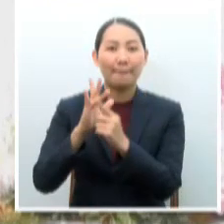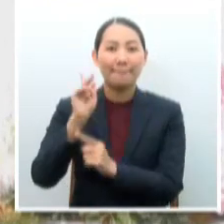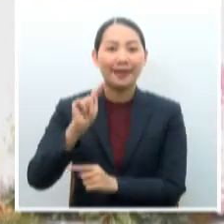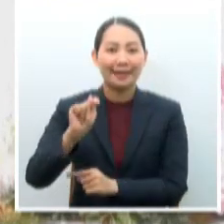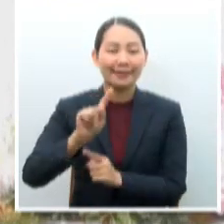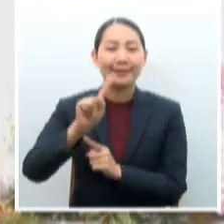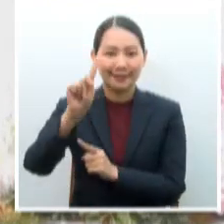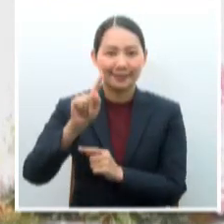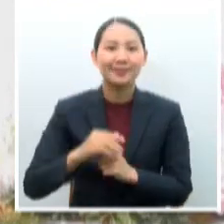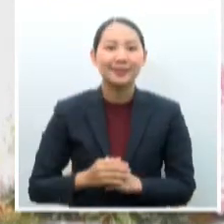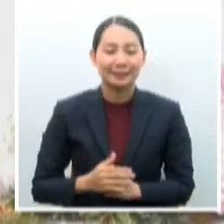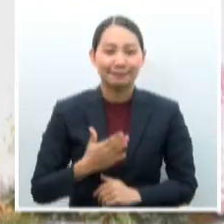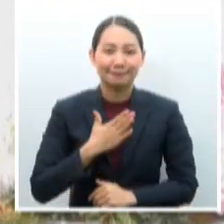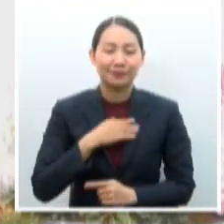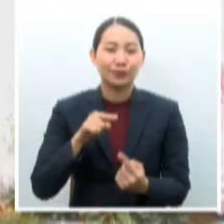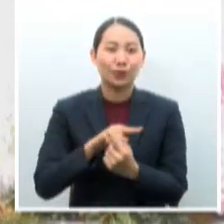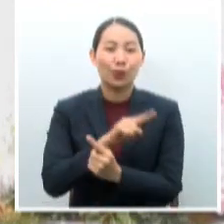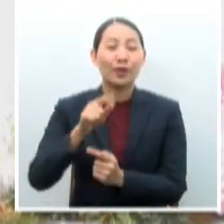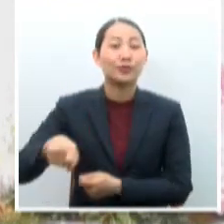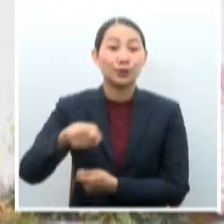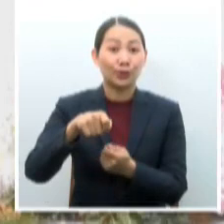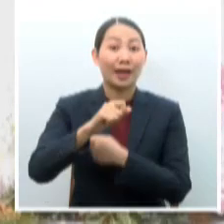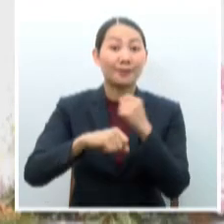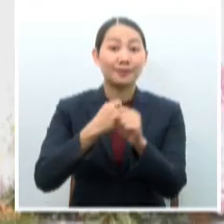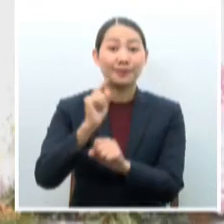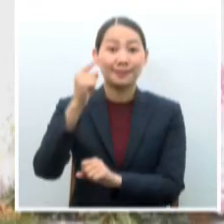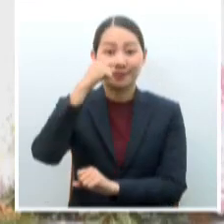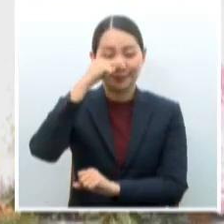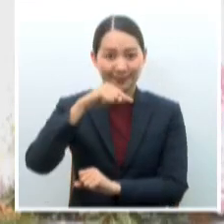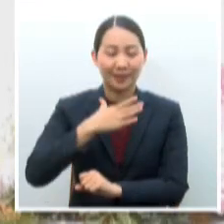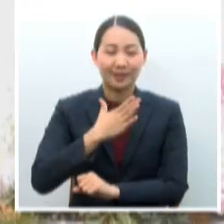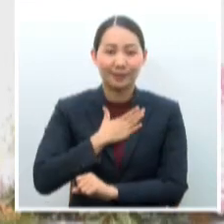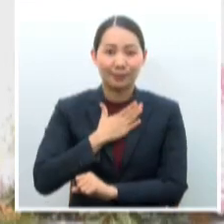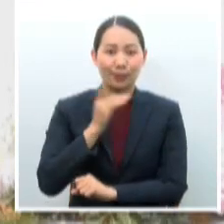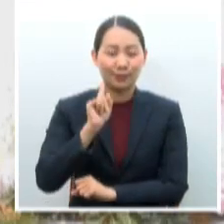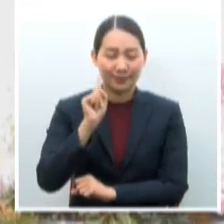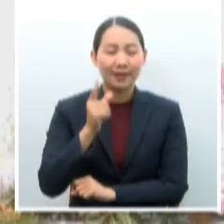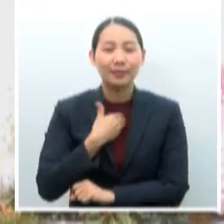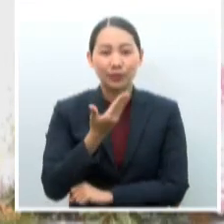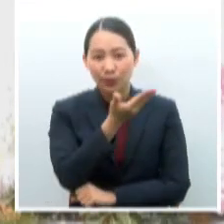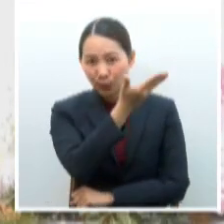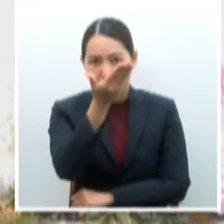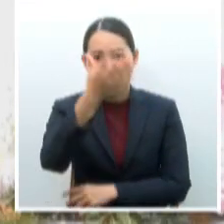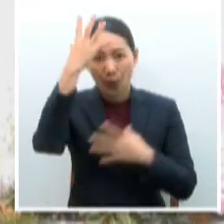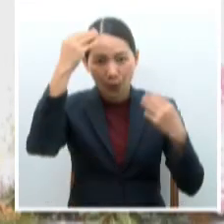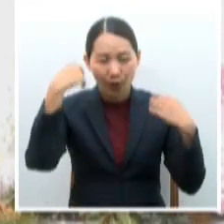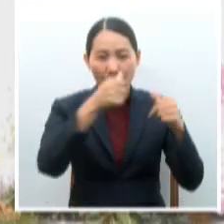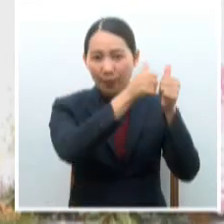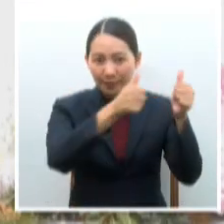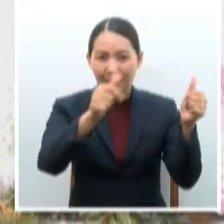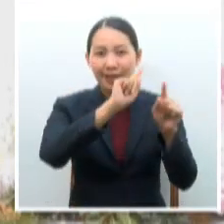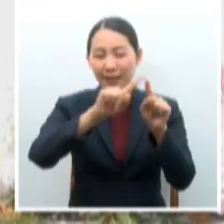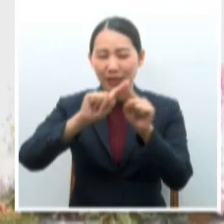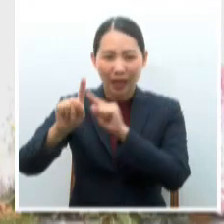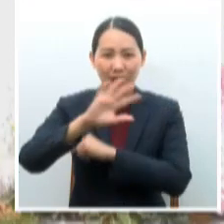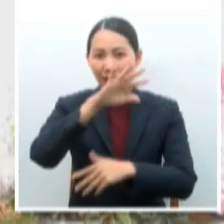าสวันปีใหม่ไทยสงกรานต์ของพวกเรานะครับผมก็ขออ้างอิงเอาสิ่งศักดิ์สิทธิ์ในสากลโลกและสิ่งที่ท่านเค